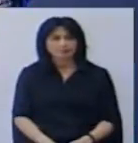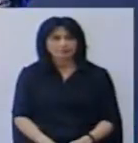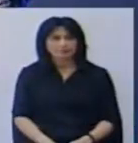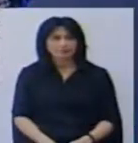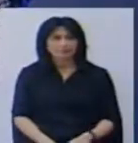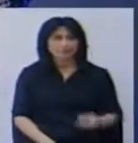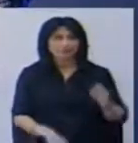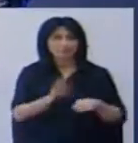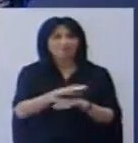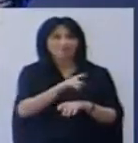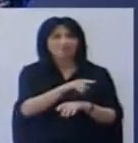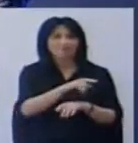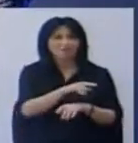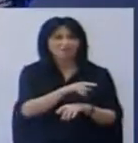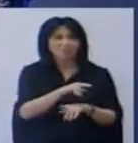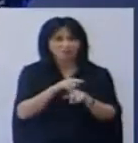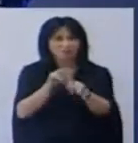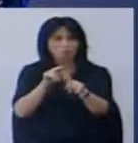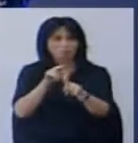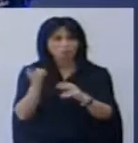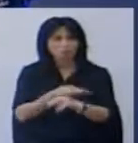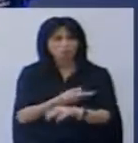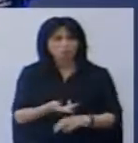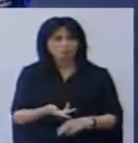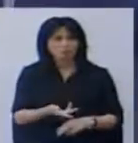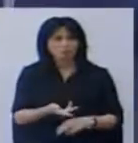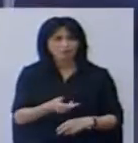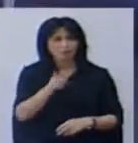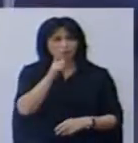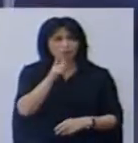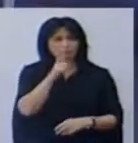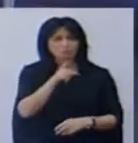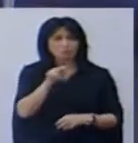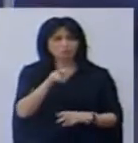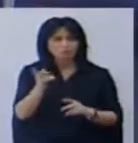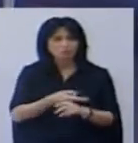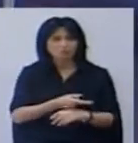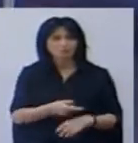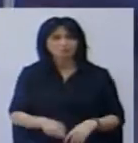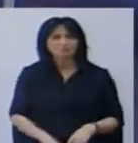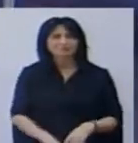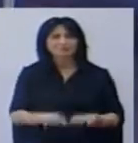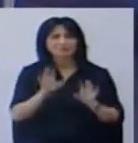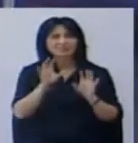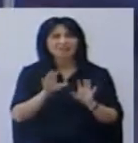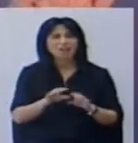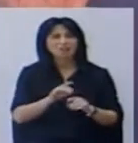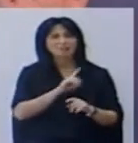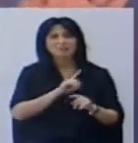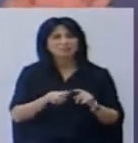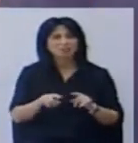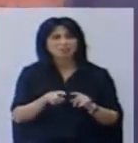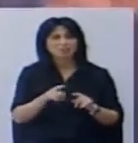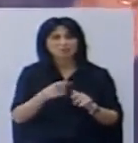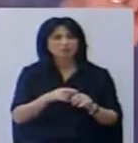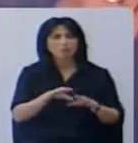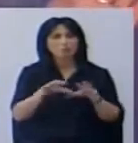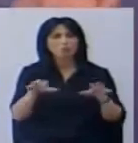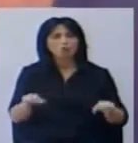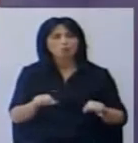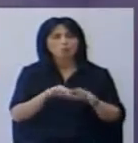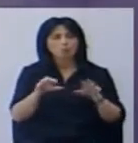ნატო. ფოთში რა შეიძლება? აი ხო შეიძლება, იმდენი პრობლემა. ანტიმონოპოლიური კანონმდებლობა სასწრაფო დასახვეწია, ვინაიდან